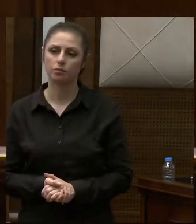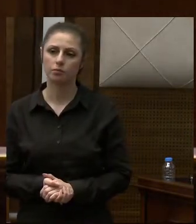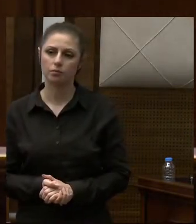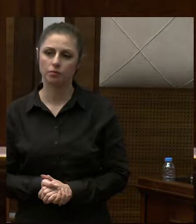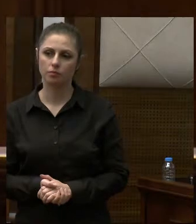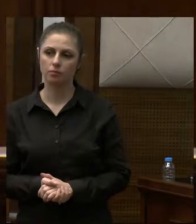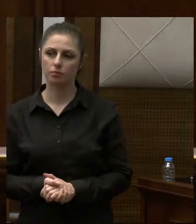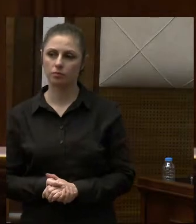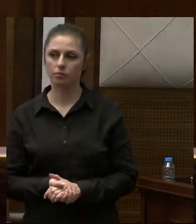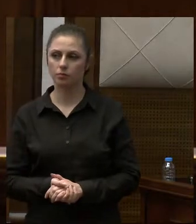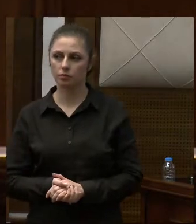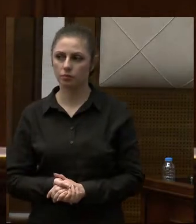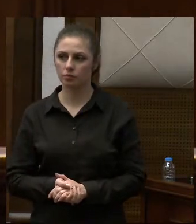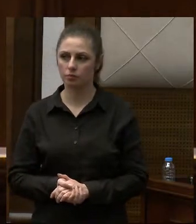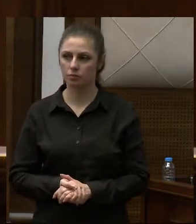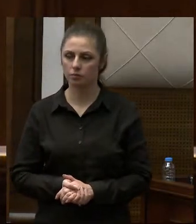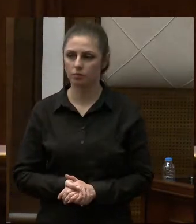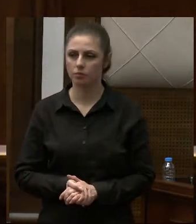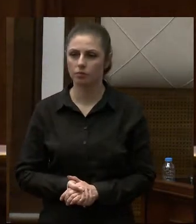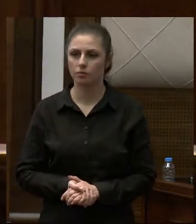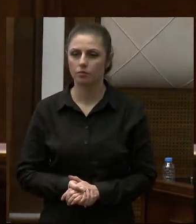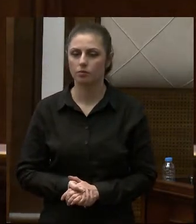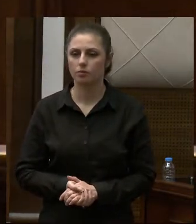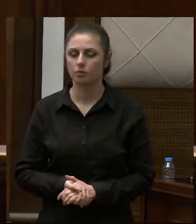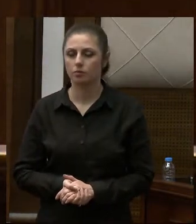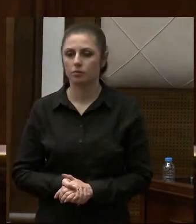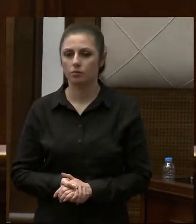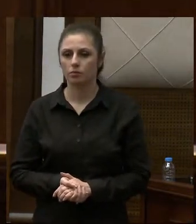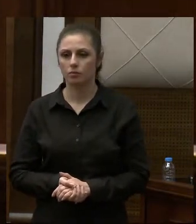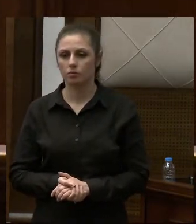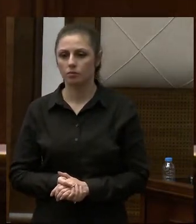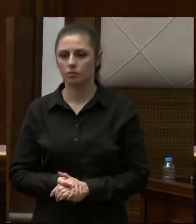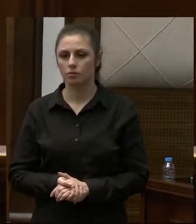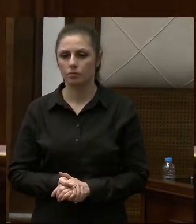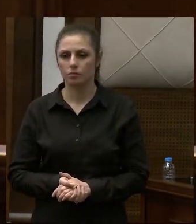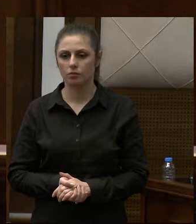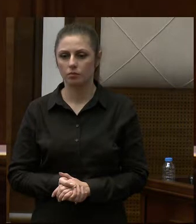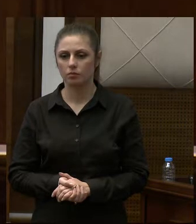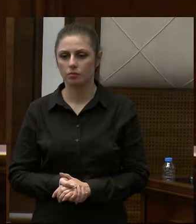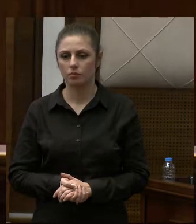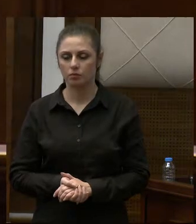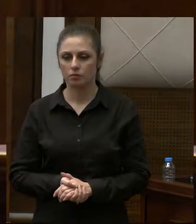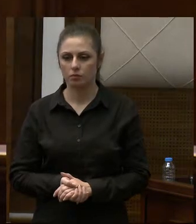gerekiyordu. Şimdi sunmuş olduk. 11. maddeyi geçtik. 11. maddeyi oyladık.